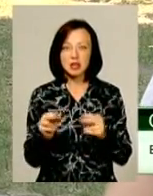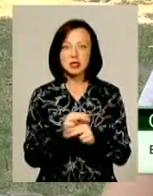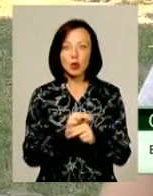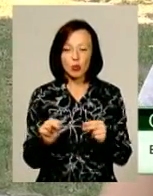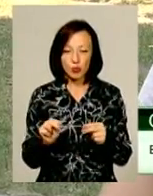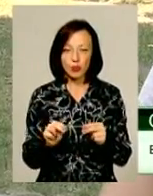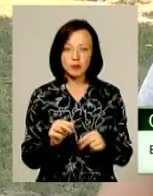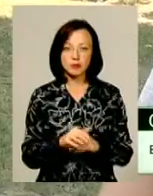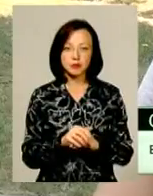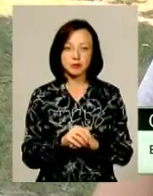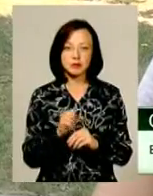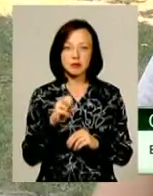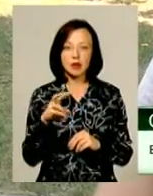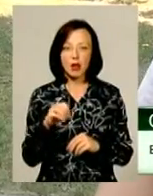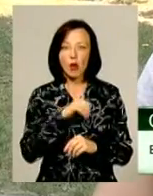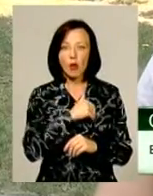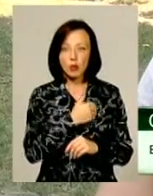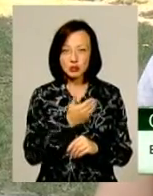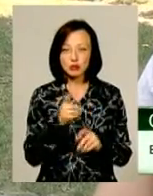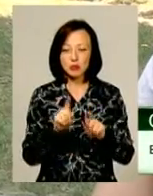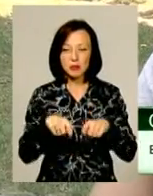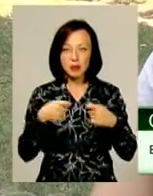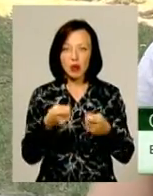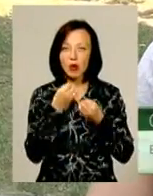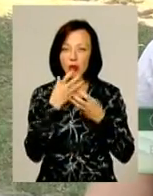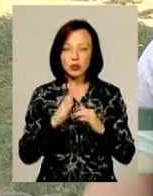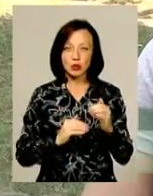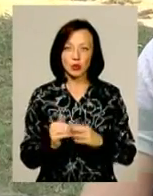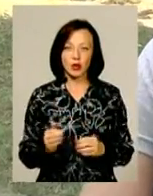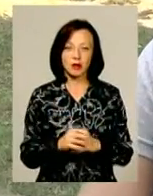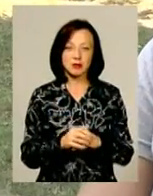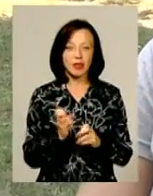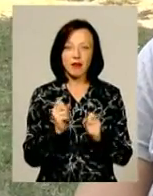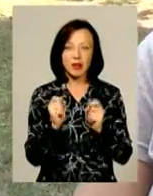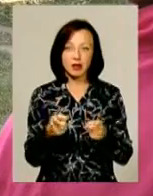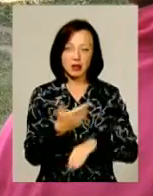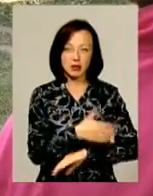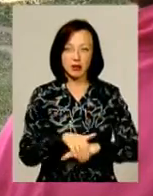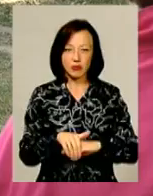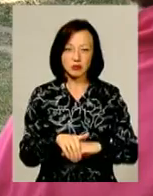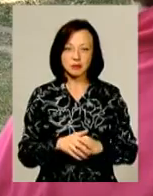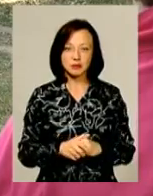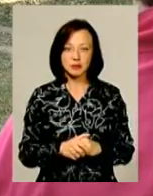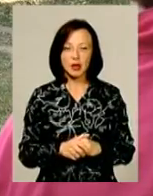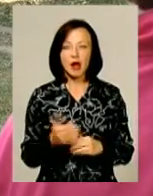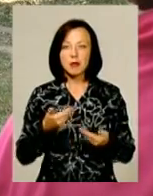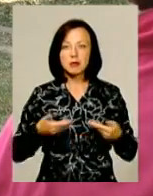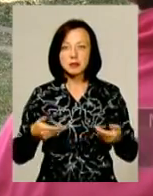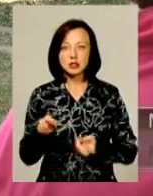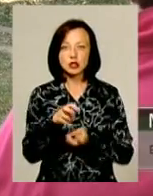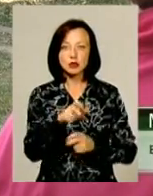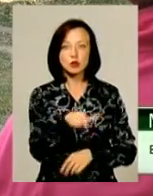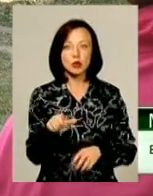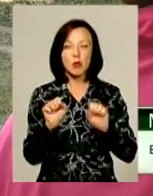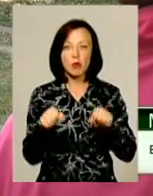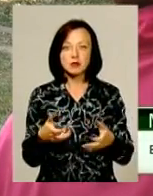лікую. Але хочеться пристроїти в хороші руки і не викидати її на вулицю. Ми іщемо, звісно, людей, хто би мог її взяти.